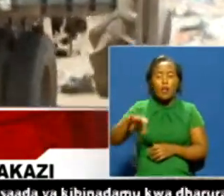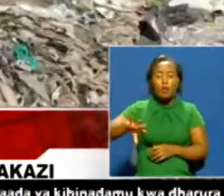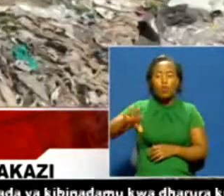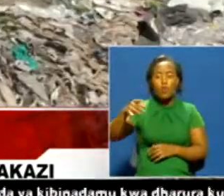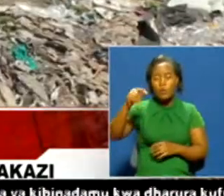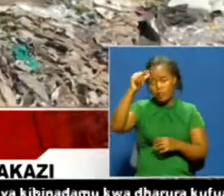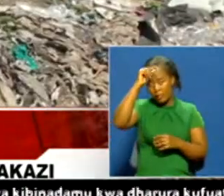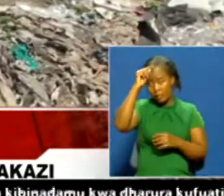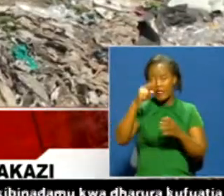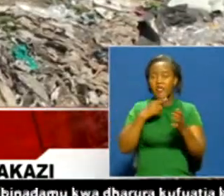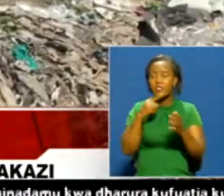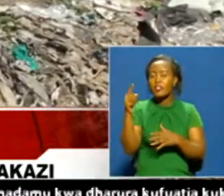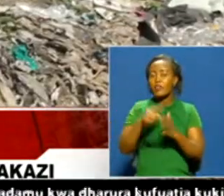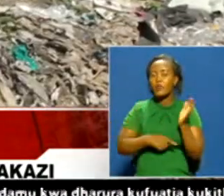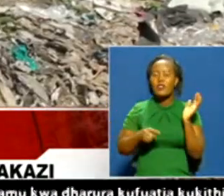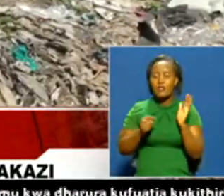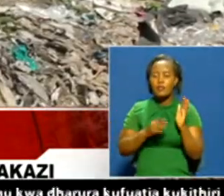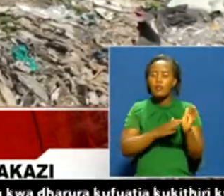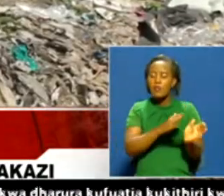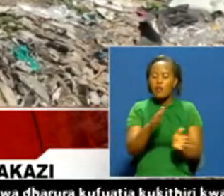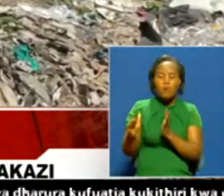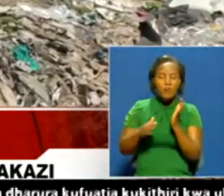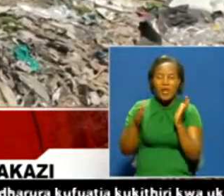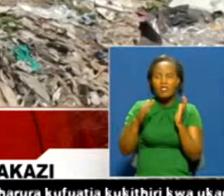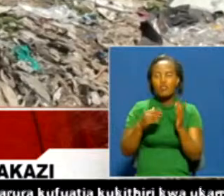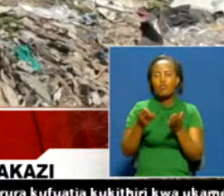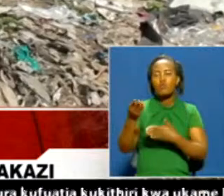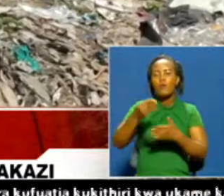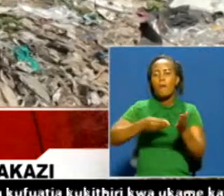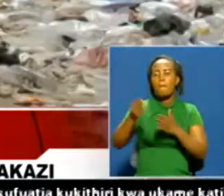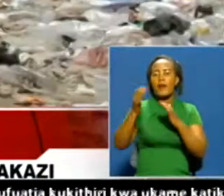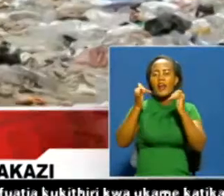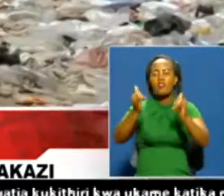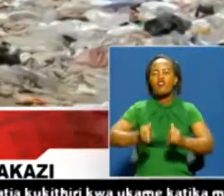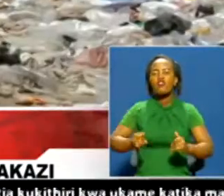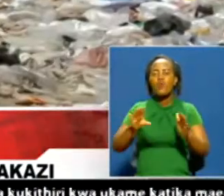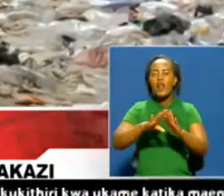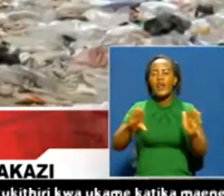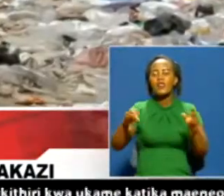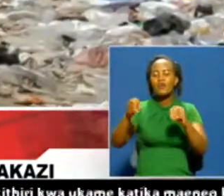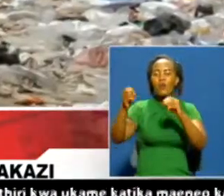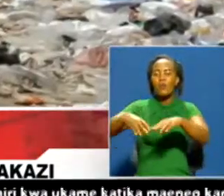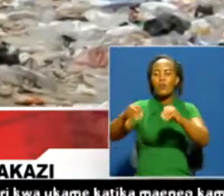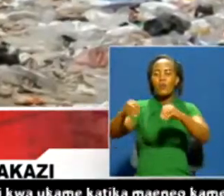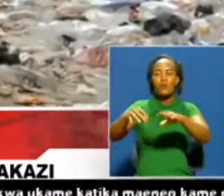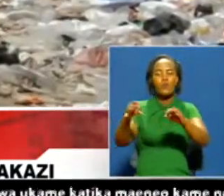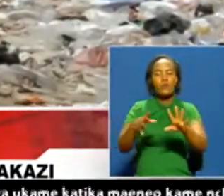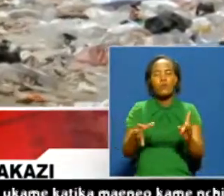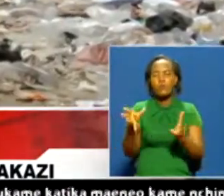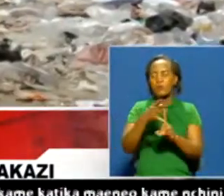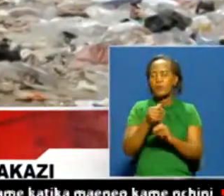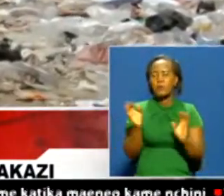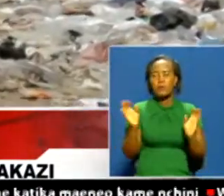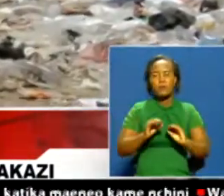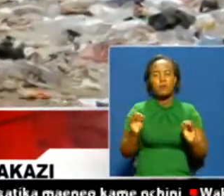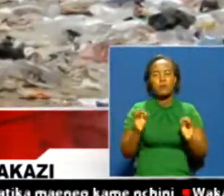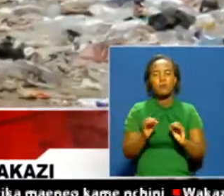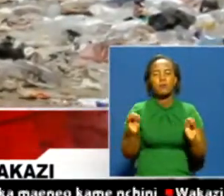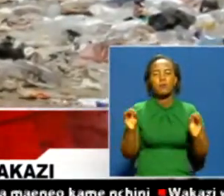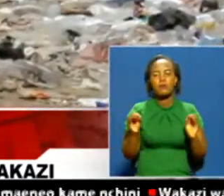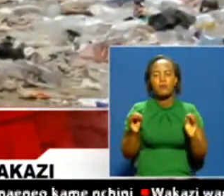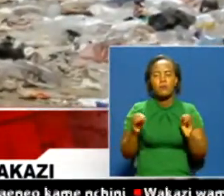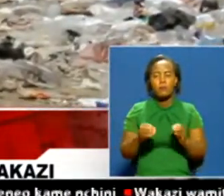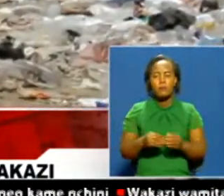ya utupaji taka hazikufaulu kutokana na ukosefu wa eneo halisi. Kamchemenza, Darubini.